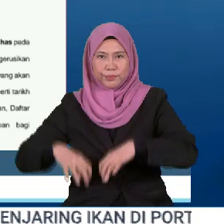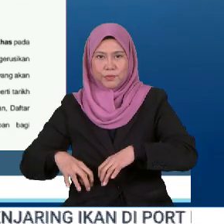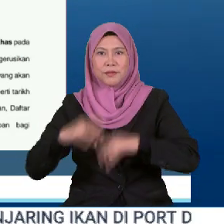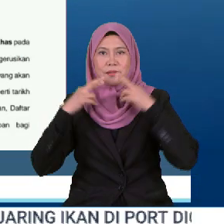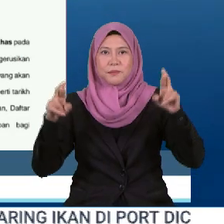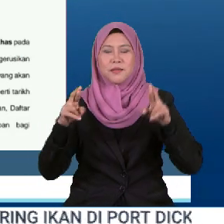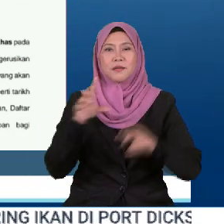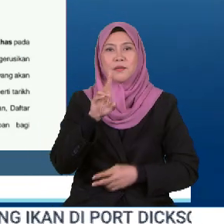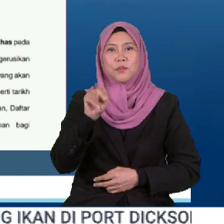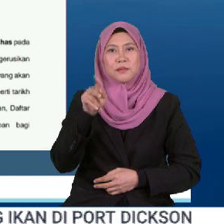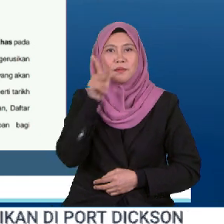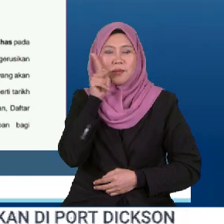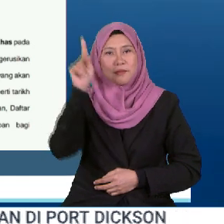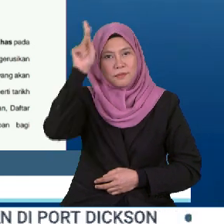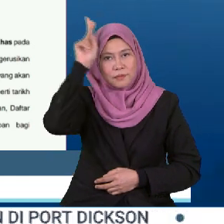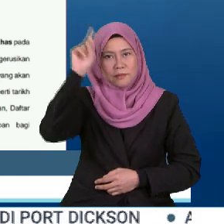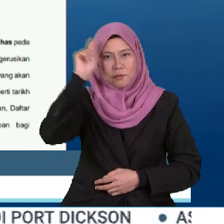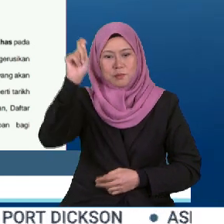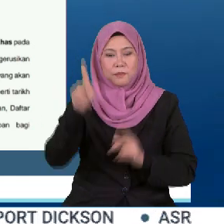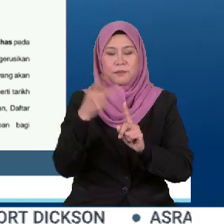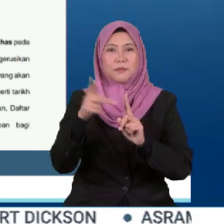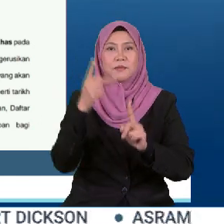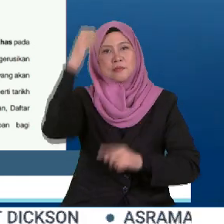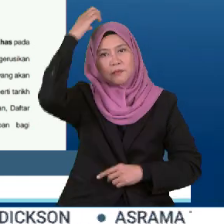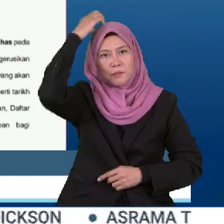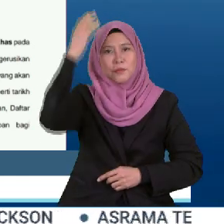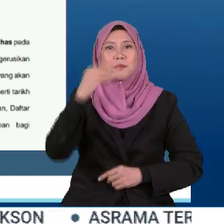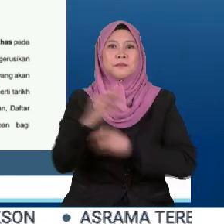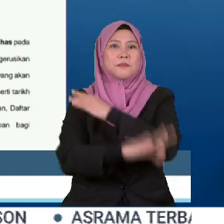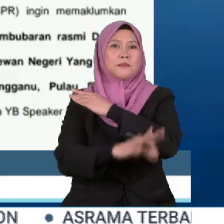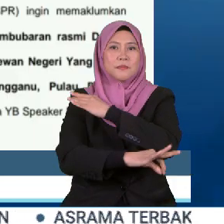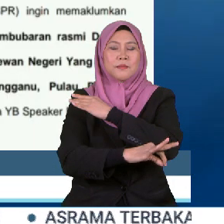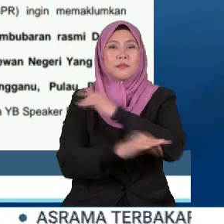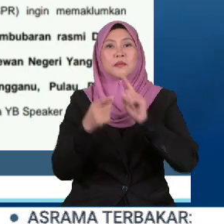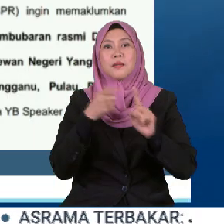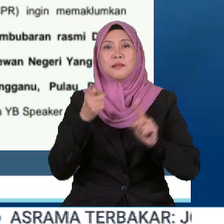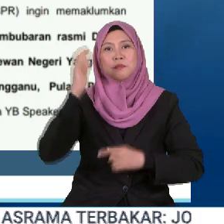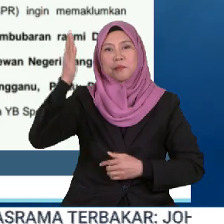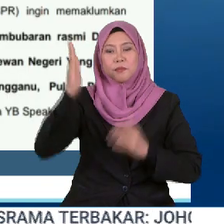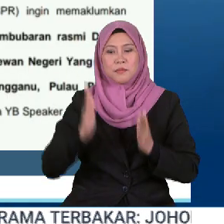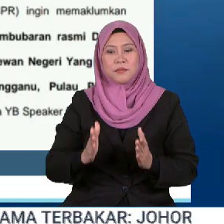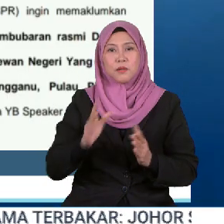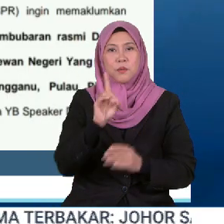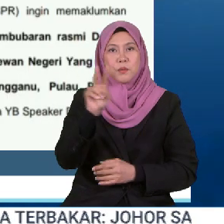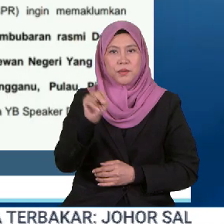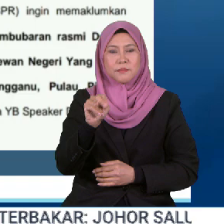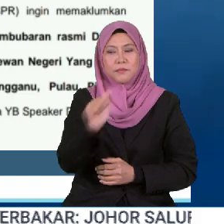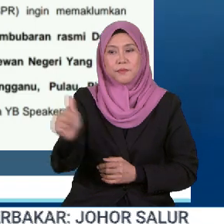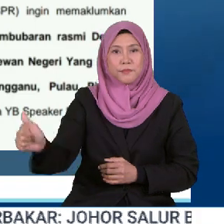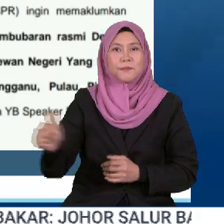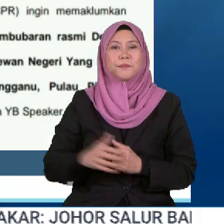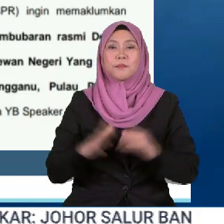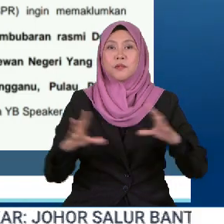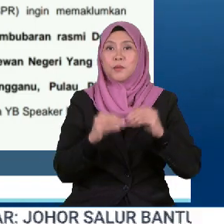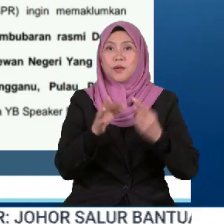Rasmi Dun Kedah Kelantan Terengganu Pulau Pinang Selangor dan Negeri semilan daripada speaker Dun masing-masing mesyuarat